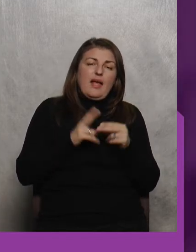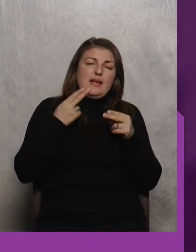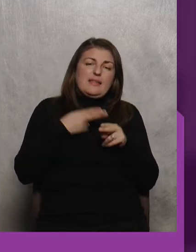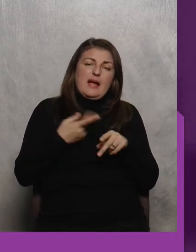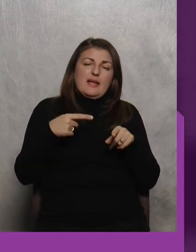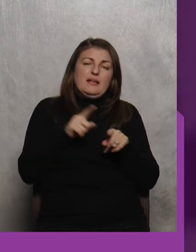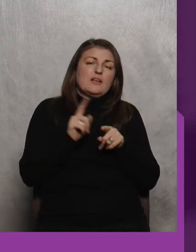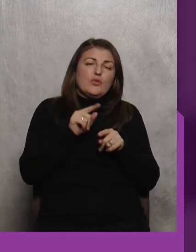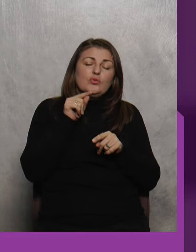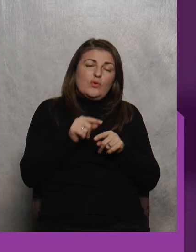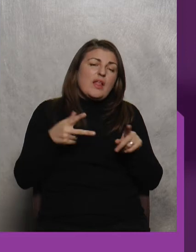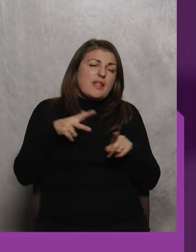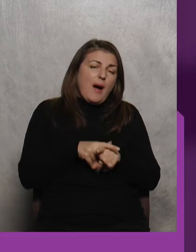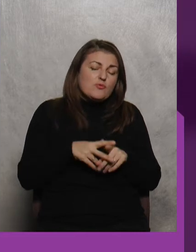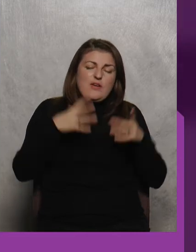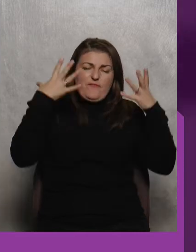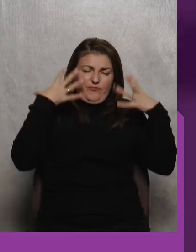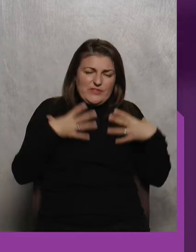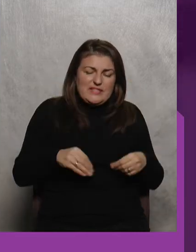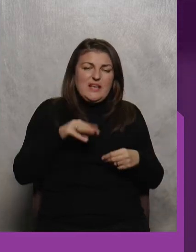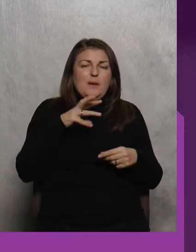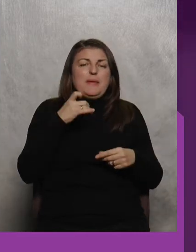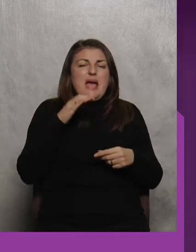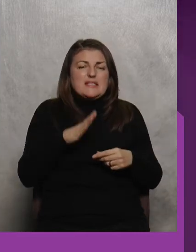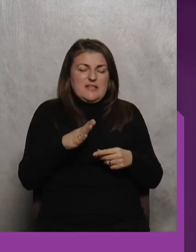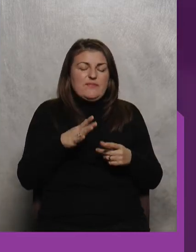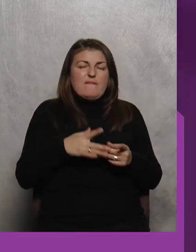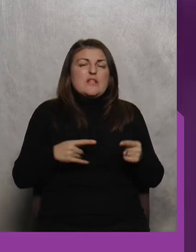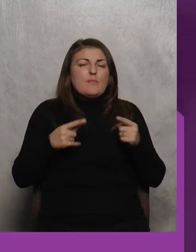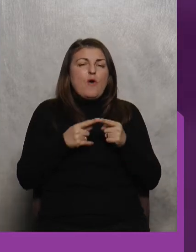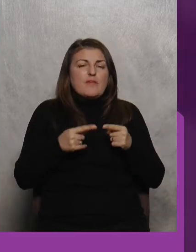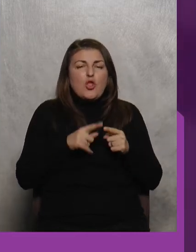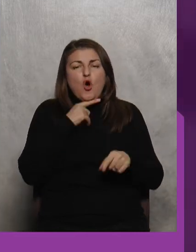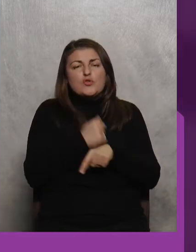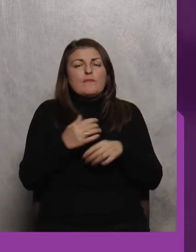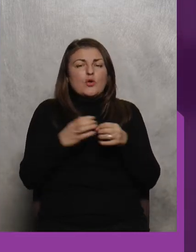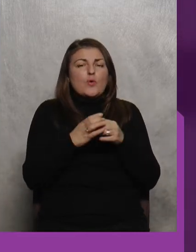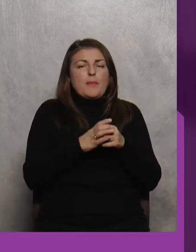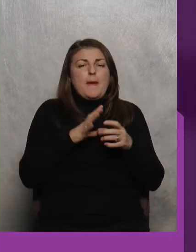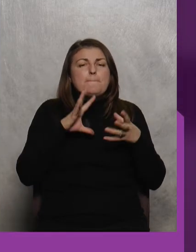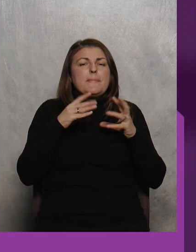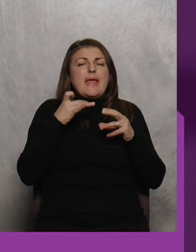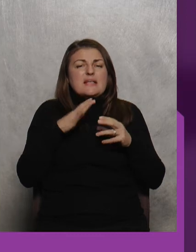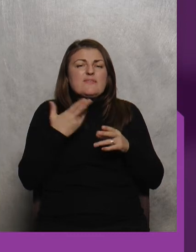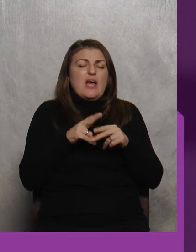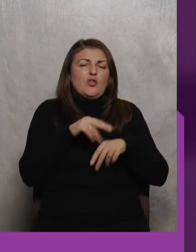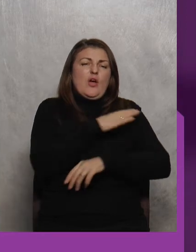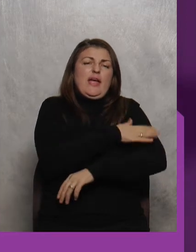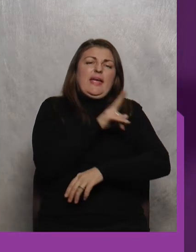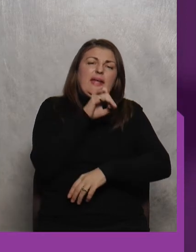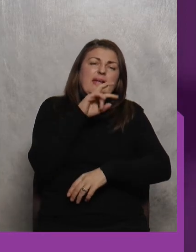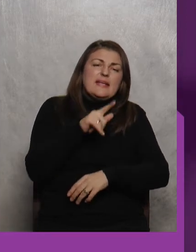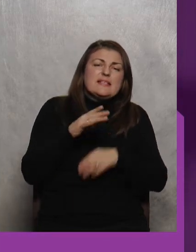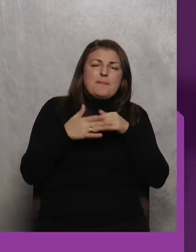техніка така, що тут напруження всіх м'язів, відповідно, основні групи м'язів – це і кісті, і передпліччя,